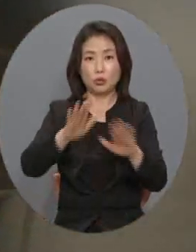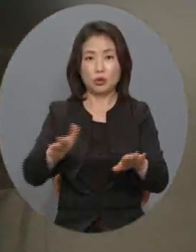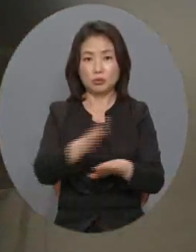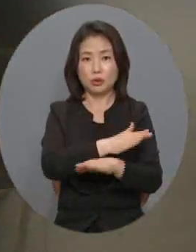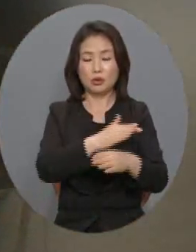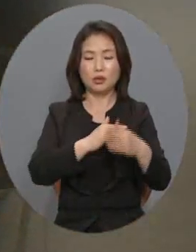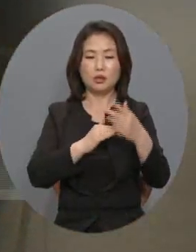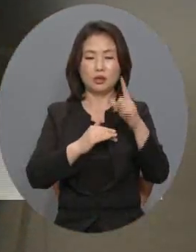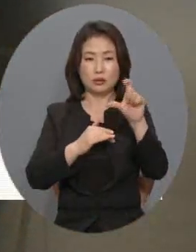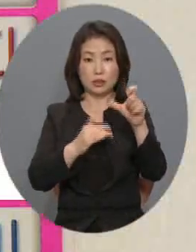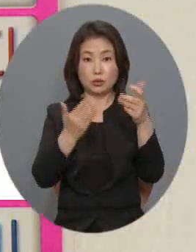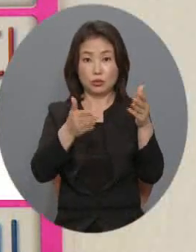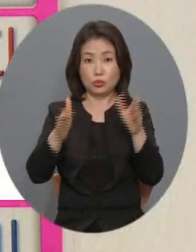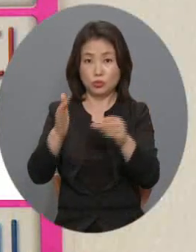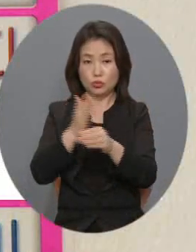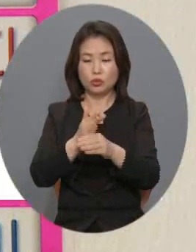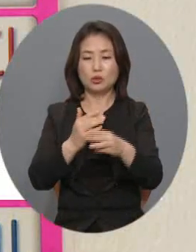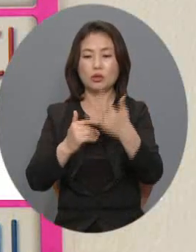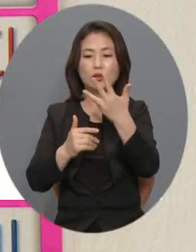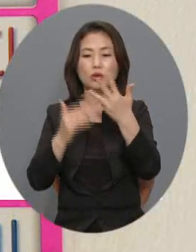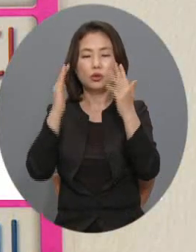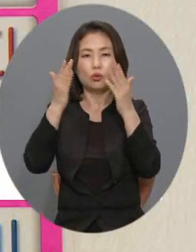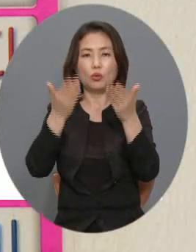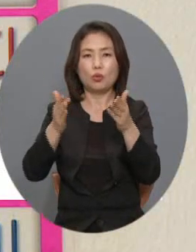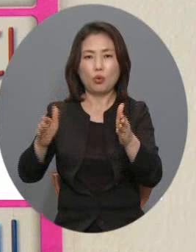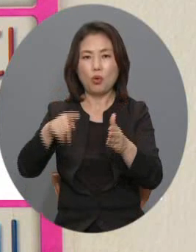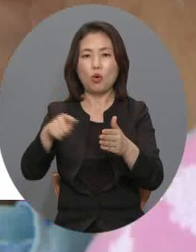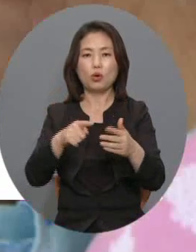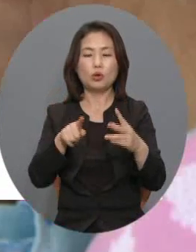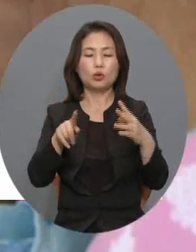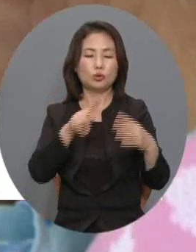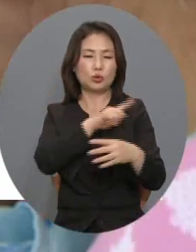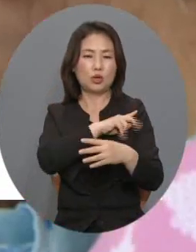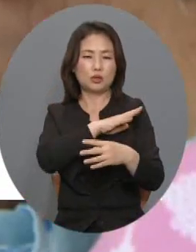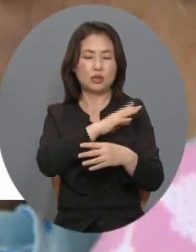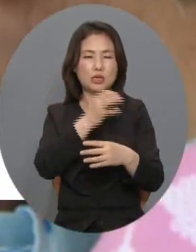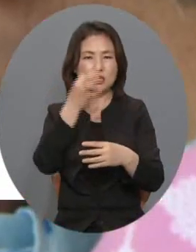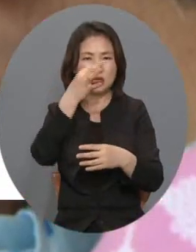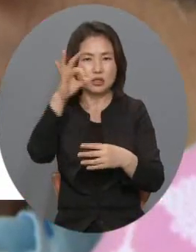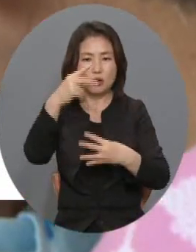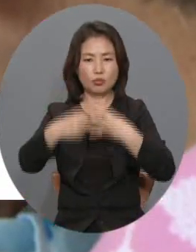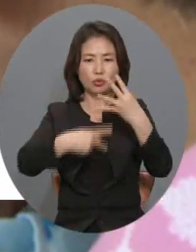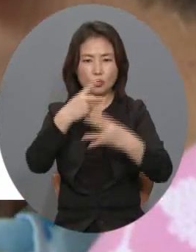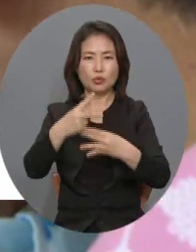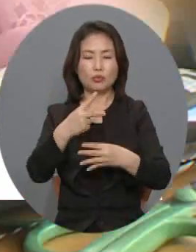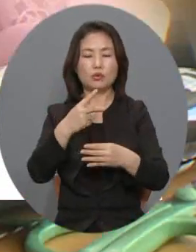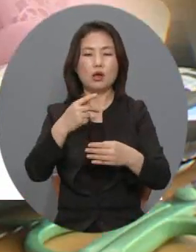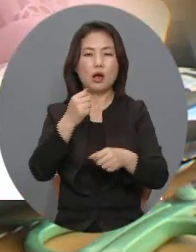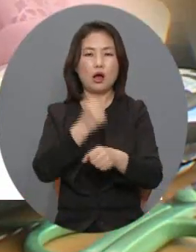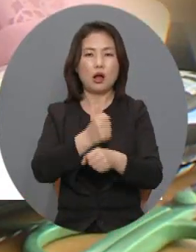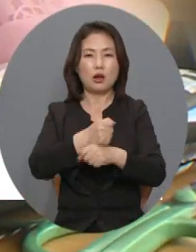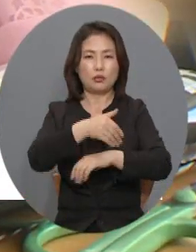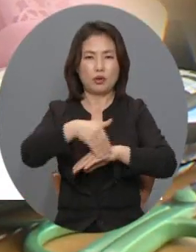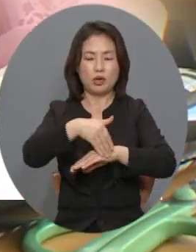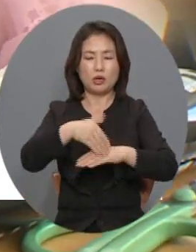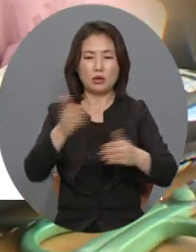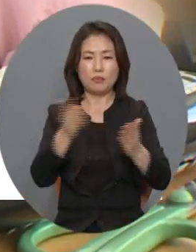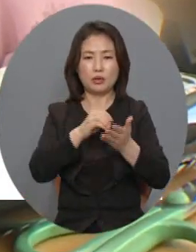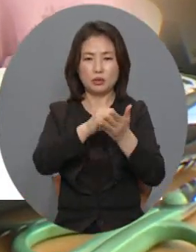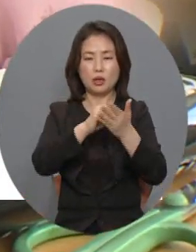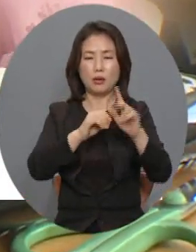올해부터 15개 교실 중 8개 교실에서 초등학교 학력 인정 프로그램을 운영합니다.